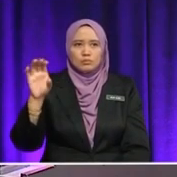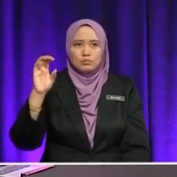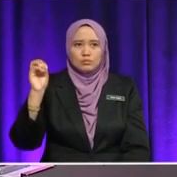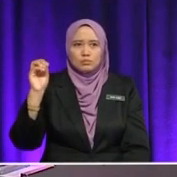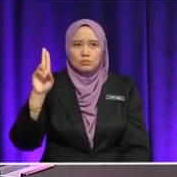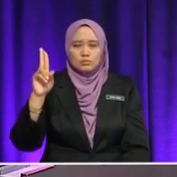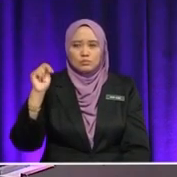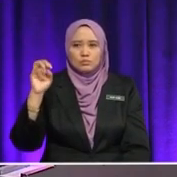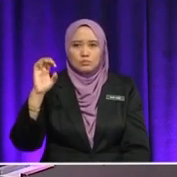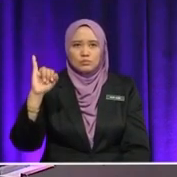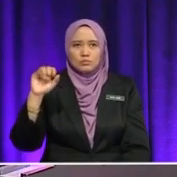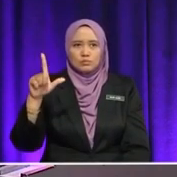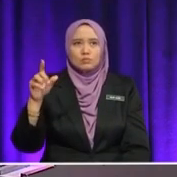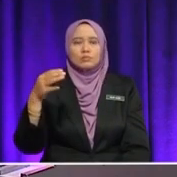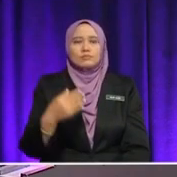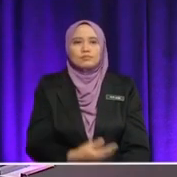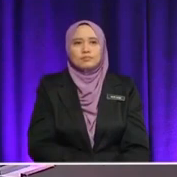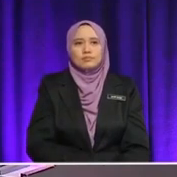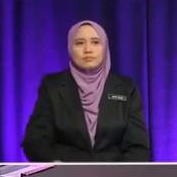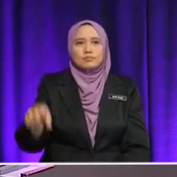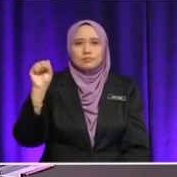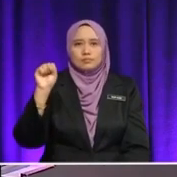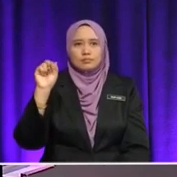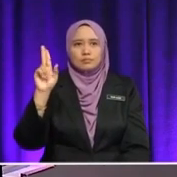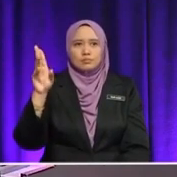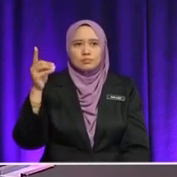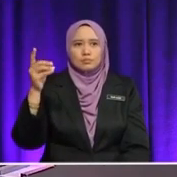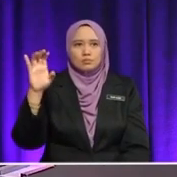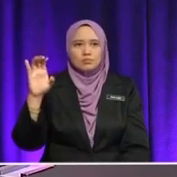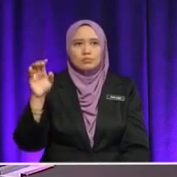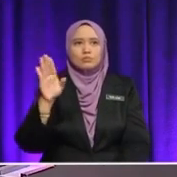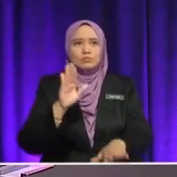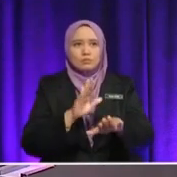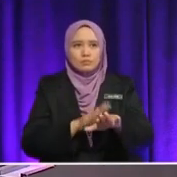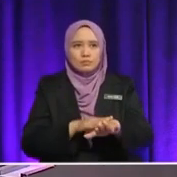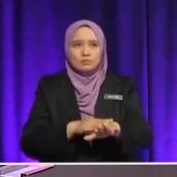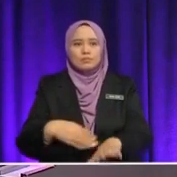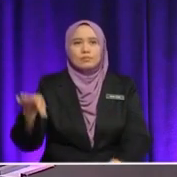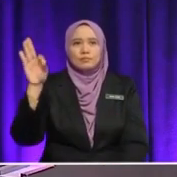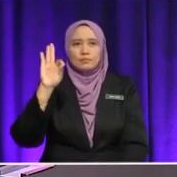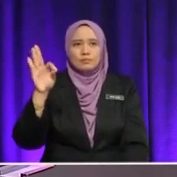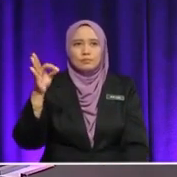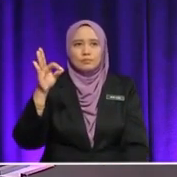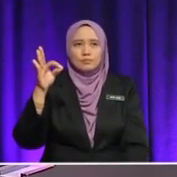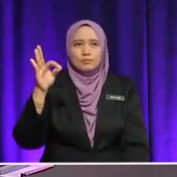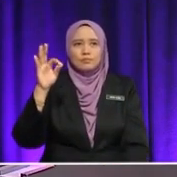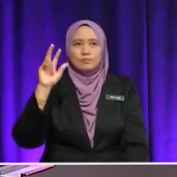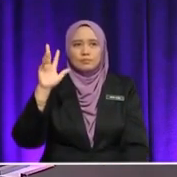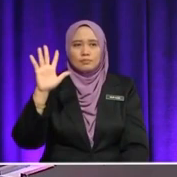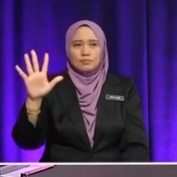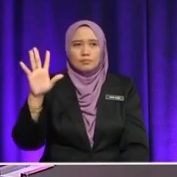tempat tadi kucing pakai pelaku punya Rajo di Sibu dan kita lihat Shibuya Ibu